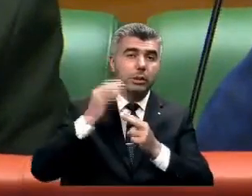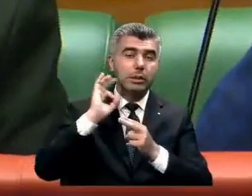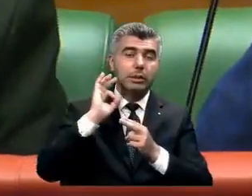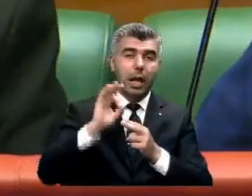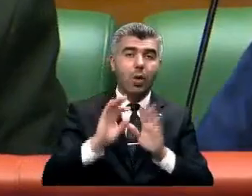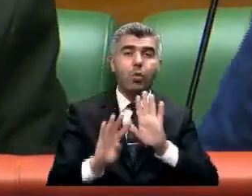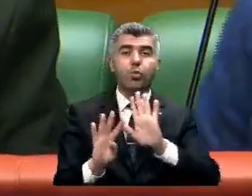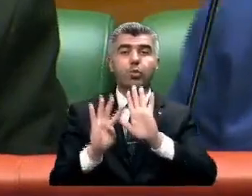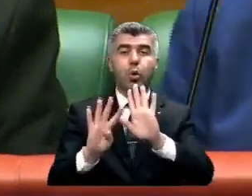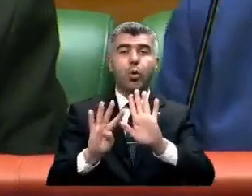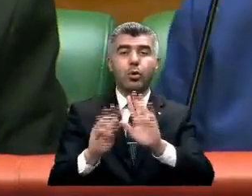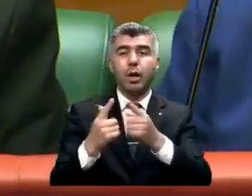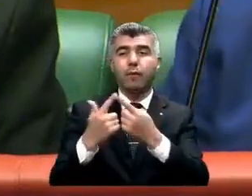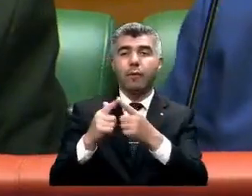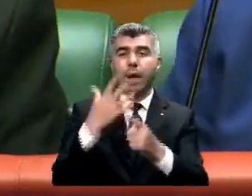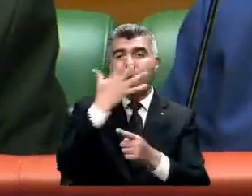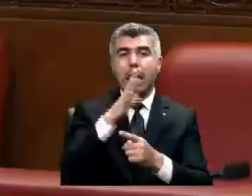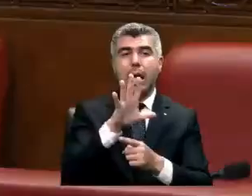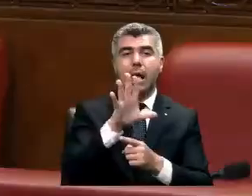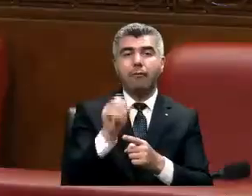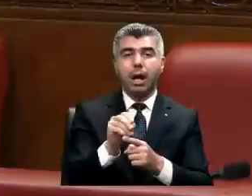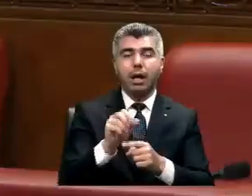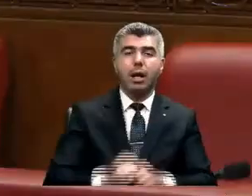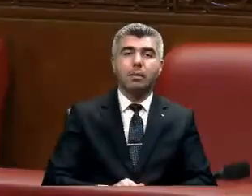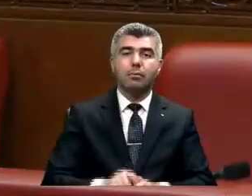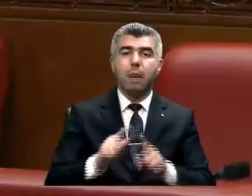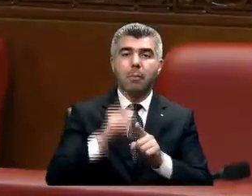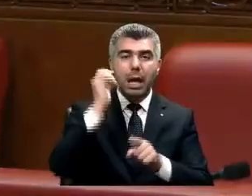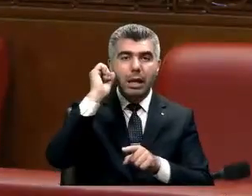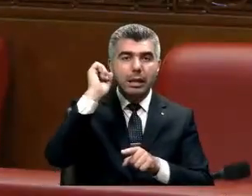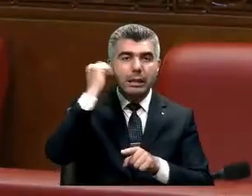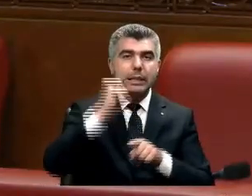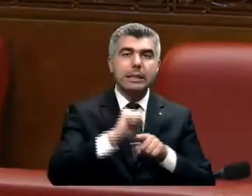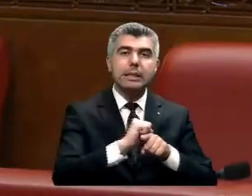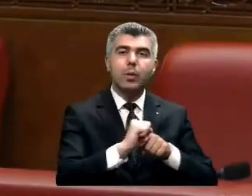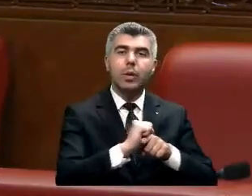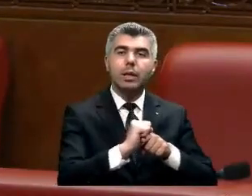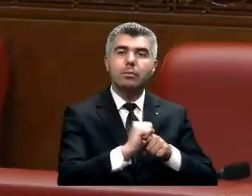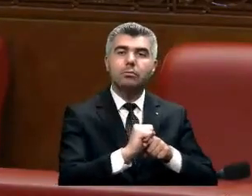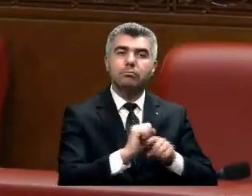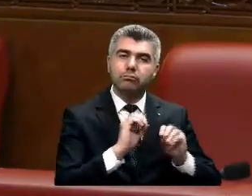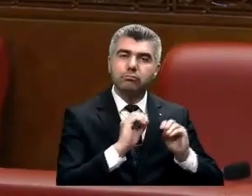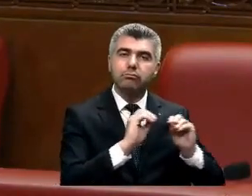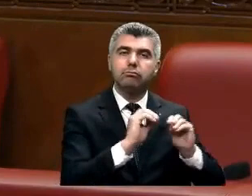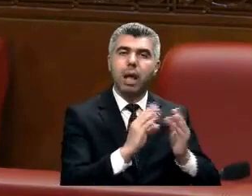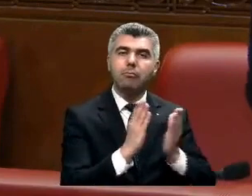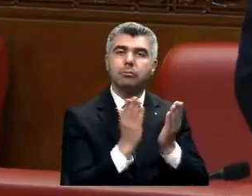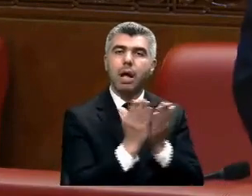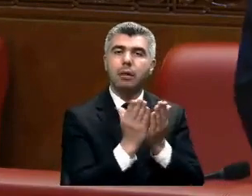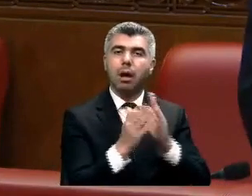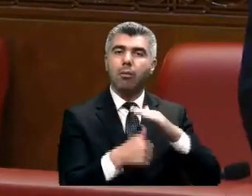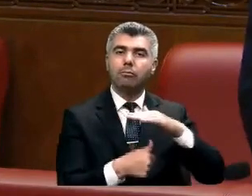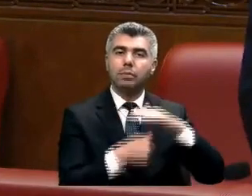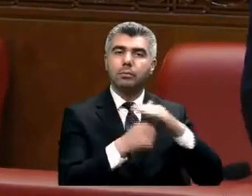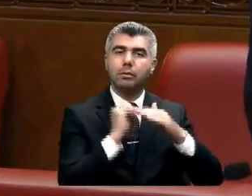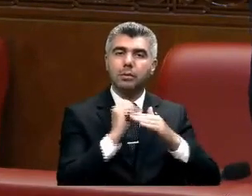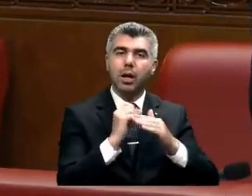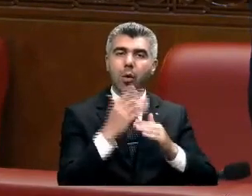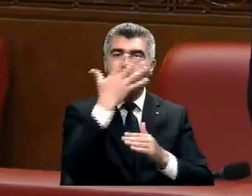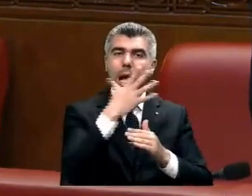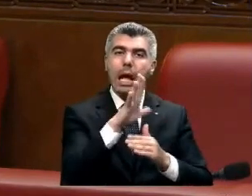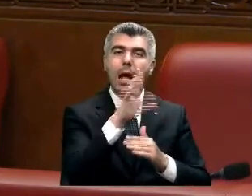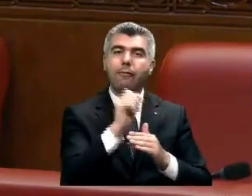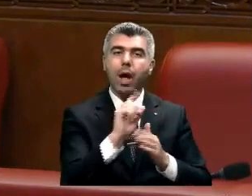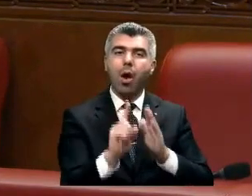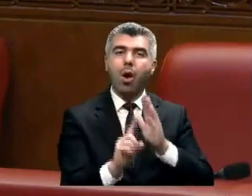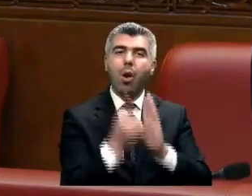تسعه خريجين من دول افريقيا وفي مجال التكوين المستمر يعد المهد قطبا اقليميا مهما على الصعيد الافريقي